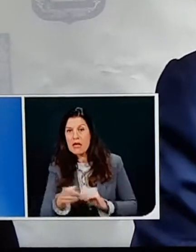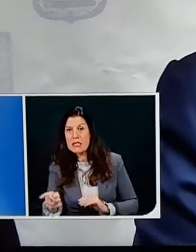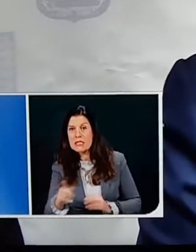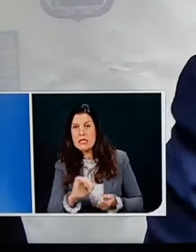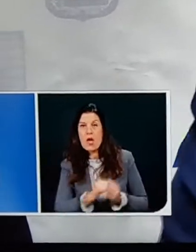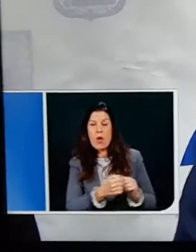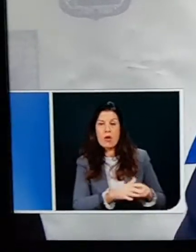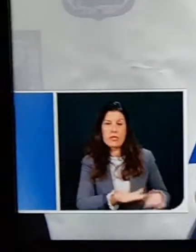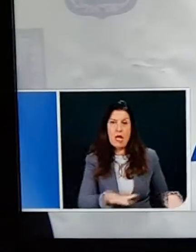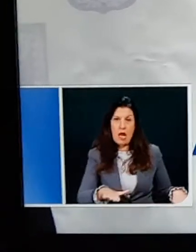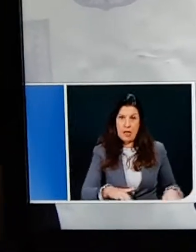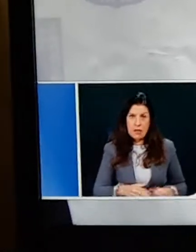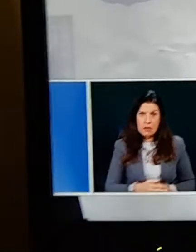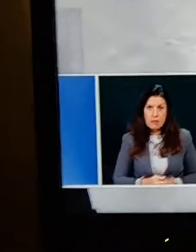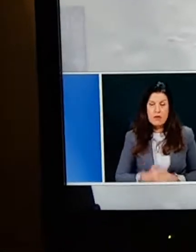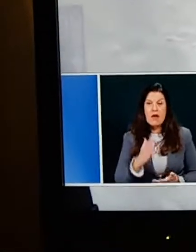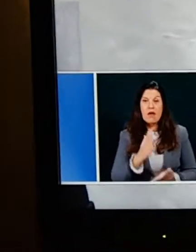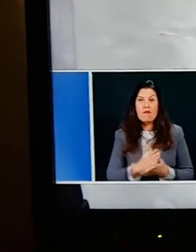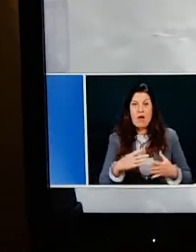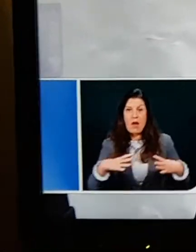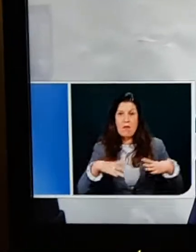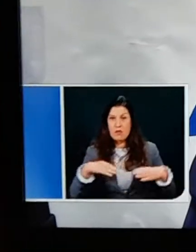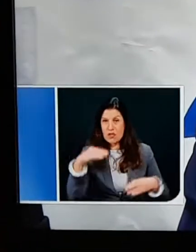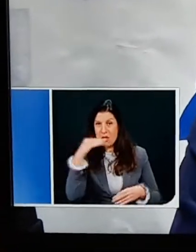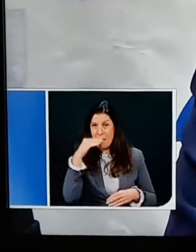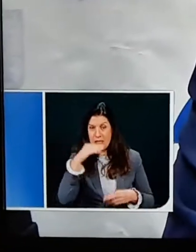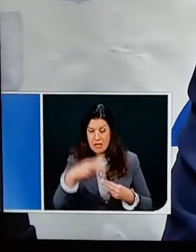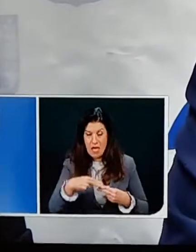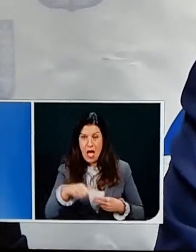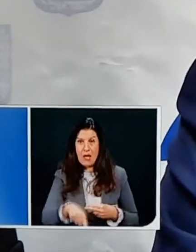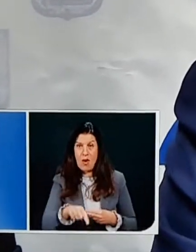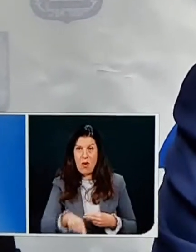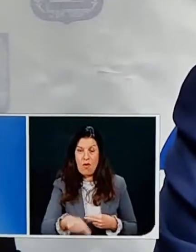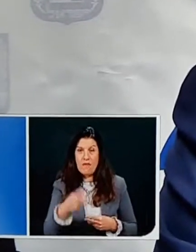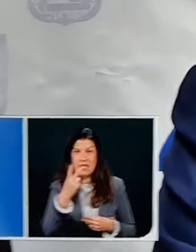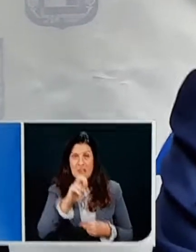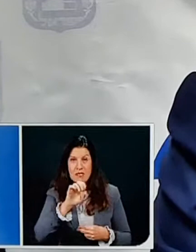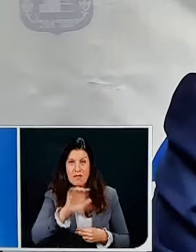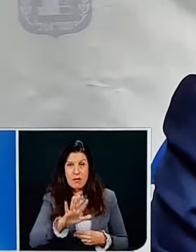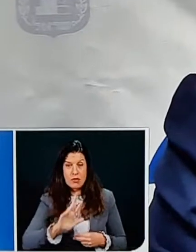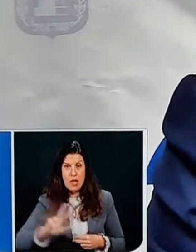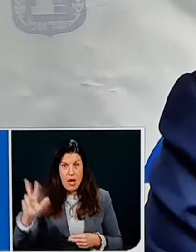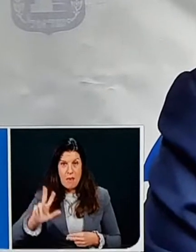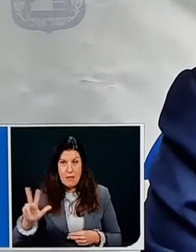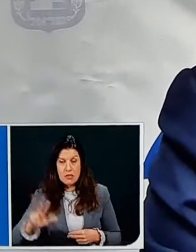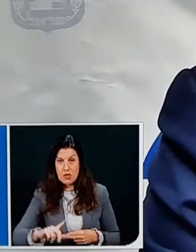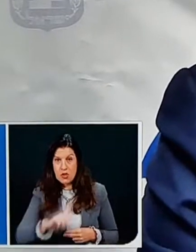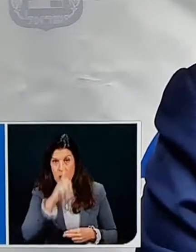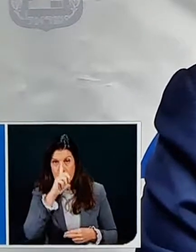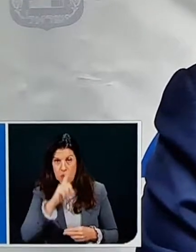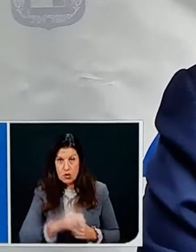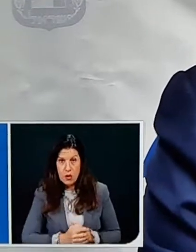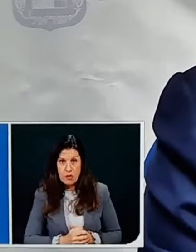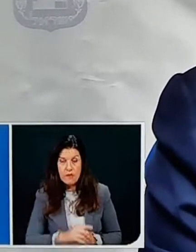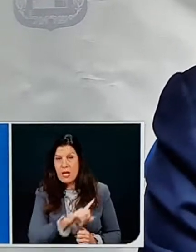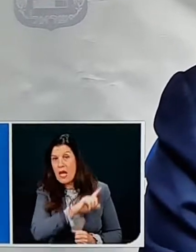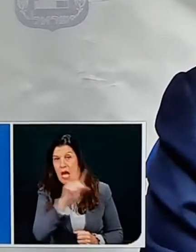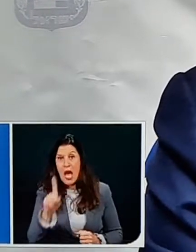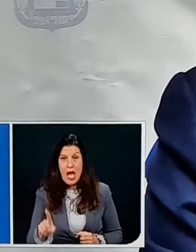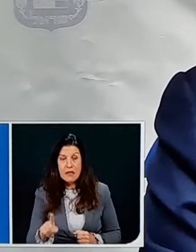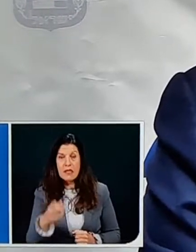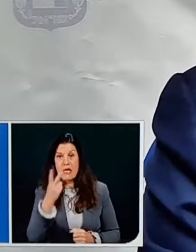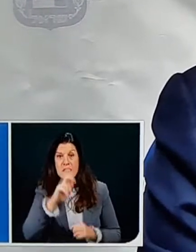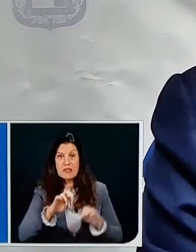הילדים. כבר בחופשת פסח הקרובה, מה-25 במרץ, יום ראשון, ועד